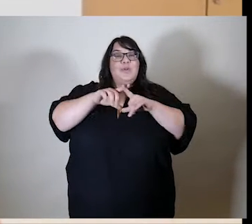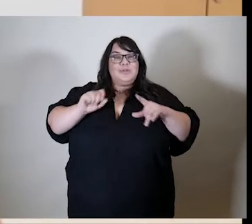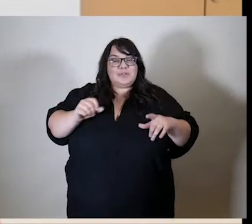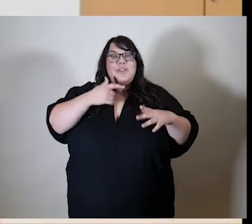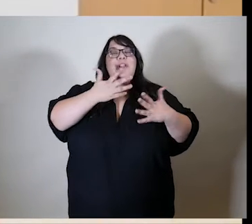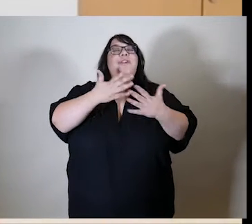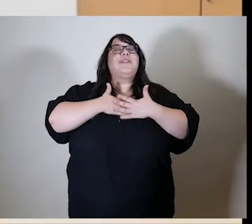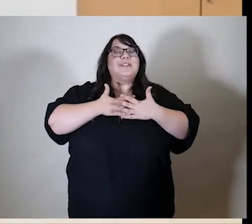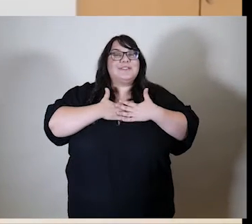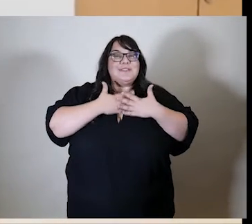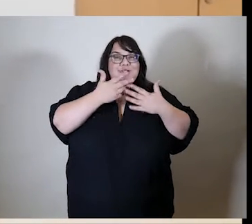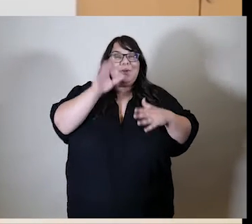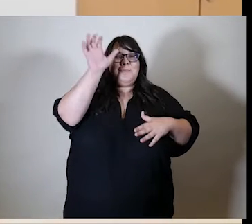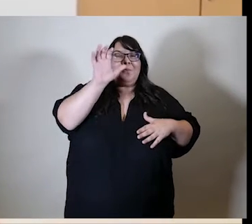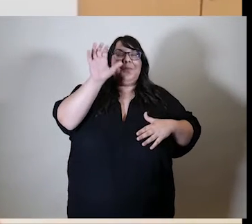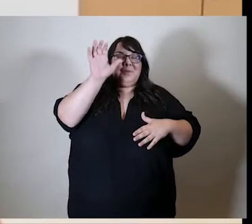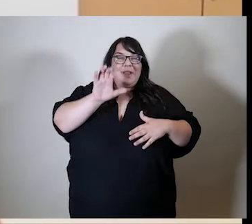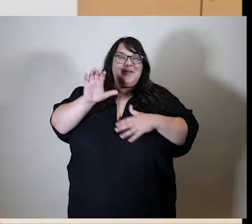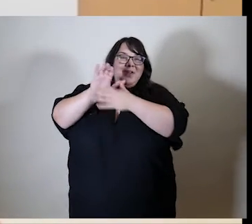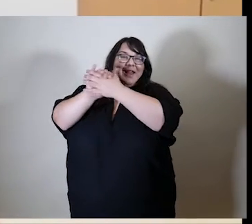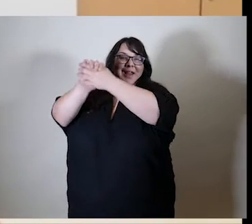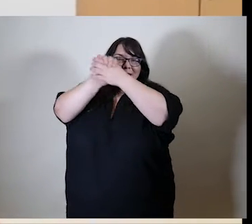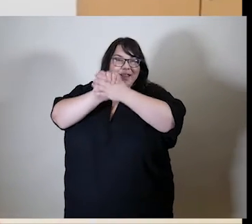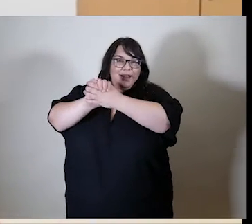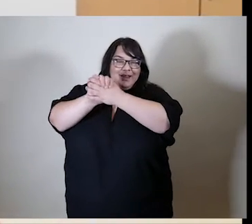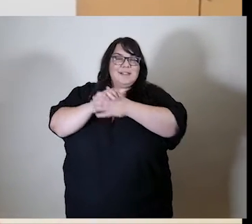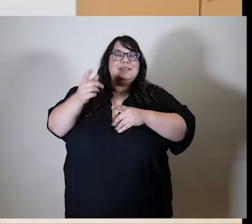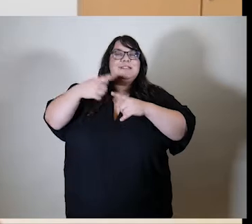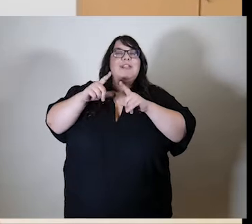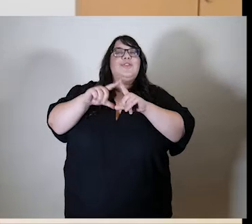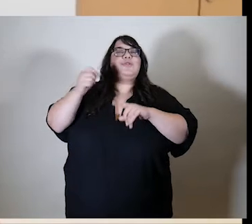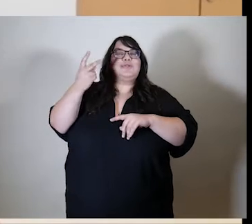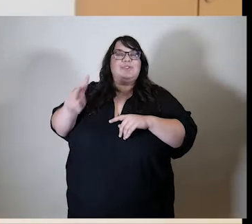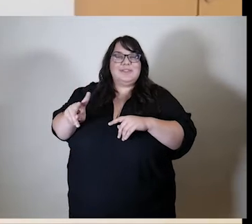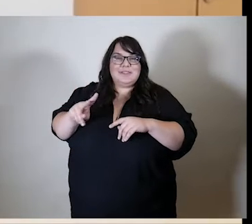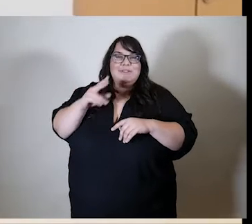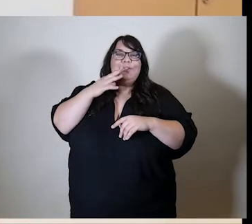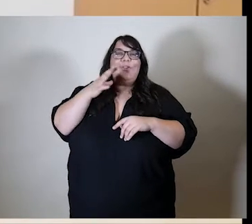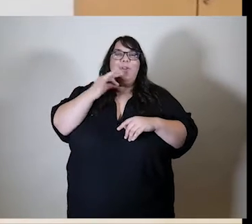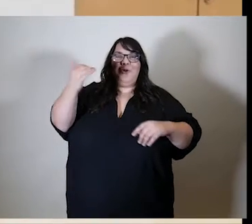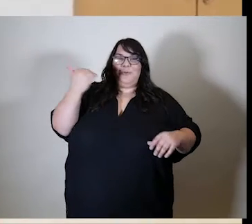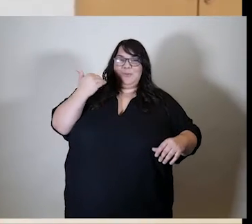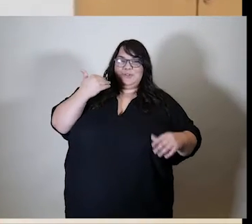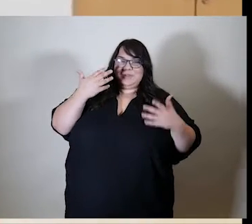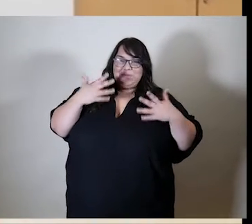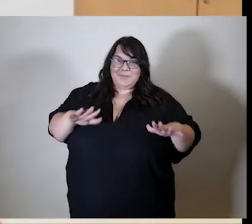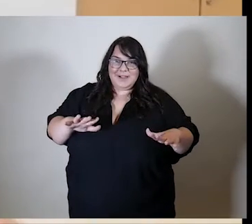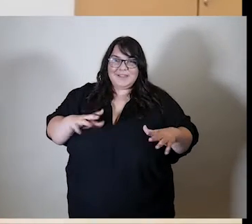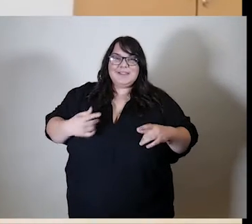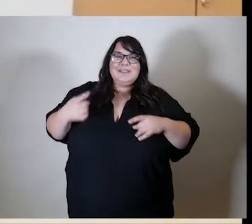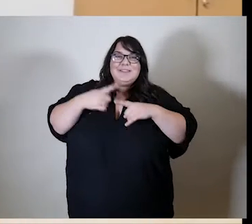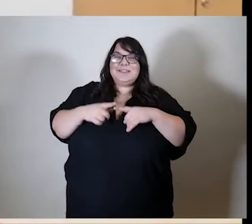ΔΣ του Συλλόγου, θα ήθελα να ευχαριστήσω και να συγχαρώ την Περιφερειακή Ομοσπονδία και το ΔΣ της για